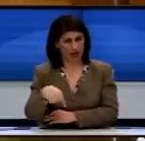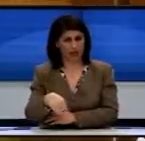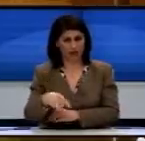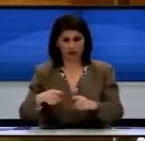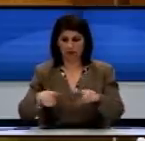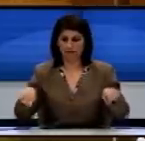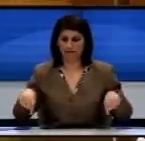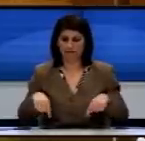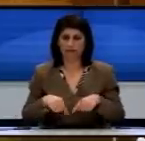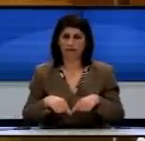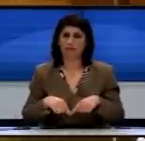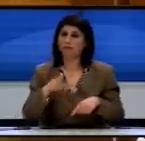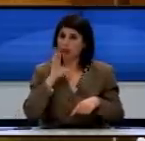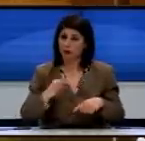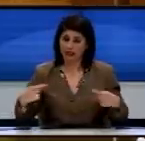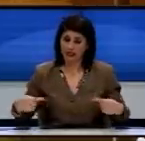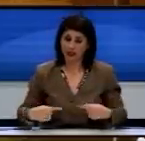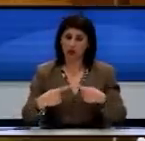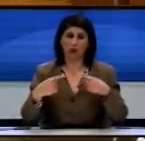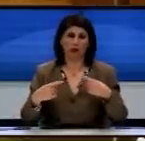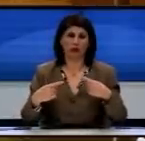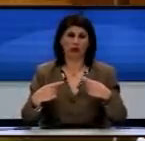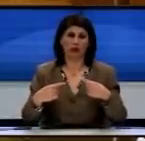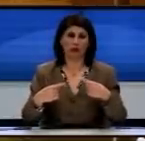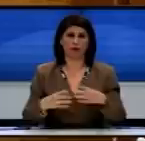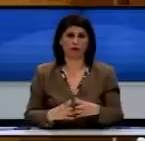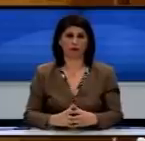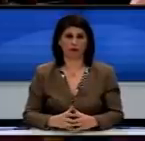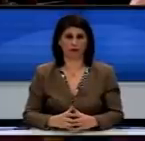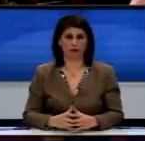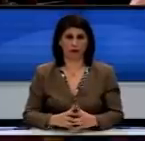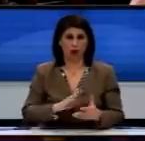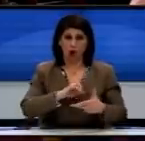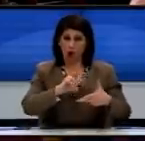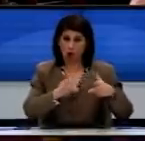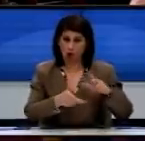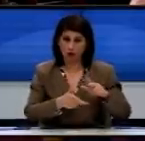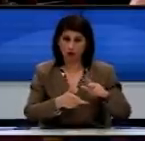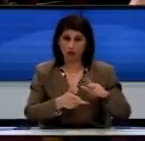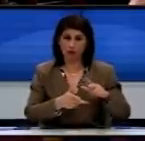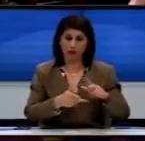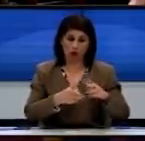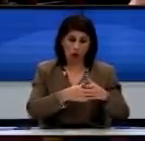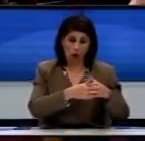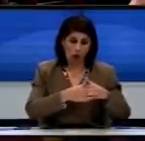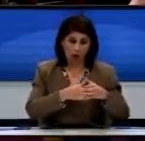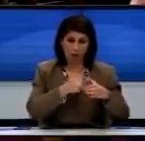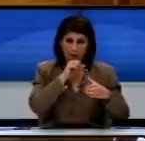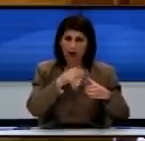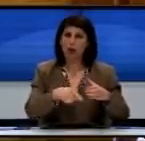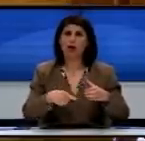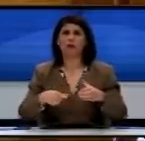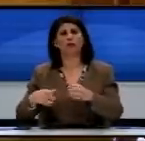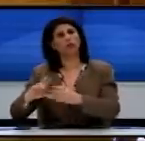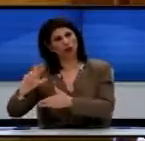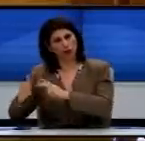αίθουσα όντως συγκρούεται ο κόσμος του παραδοσιακού κομματικού βερμπαλισμού με τον κόσμο